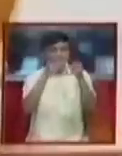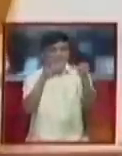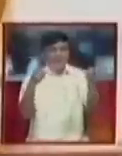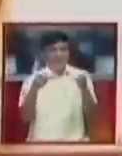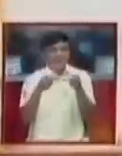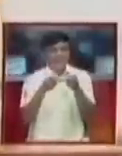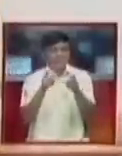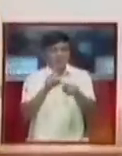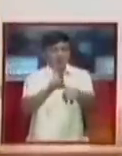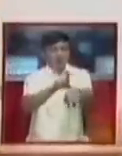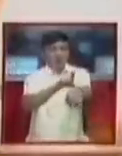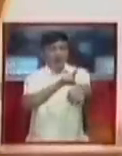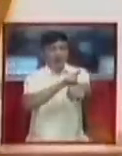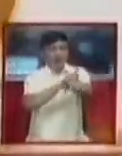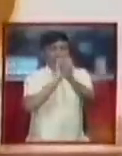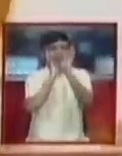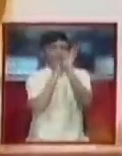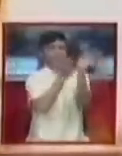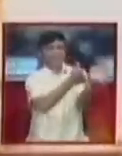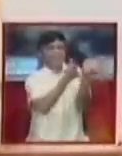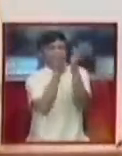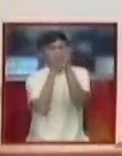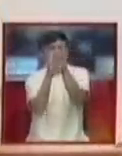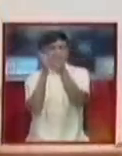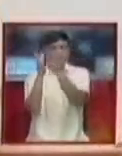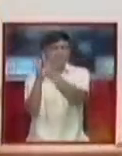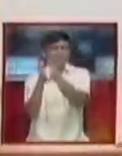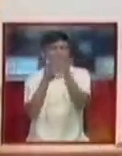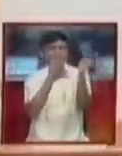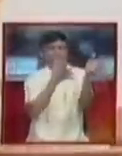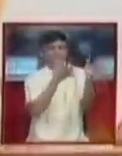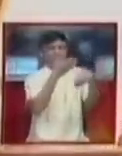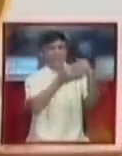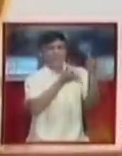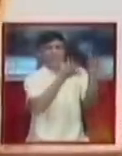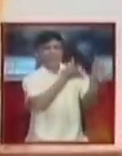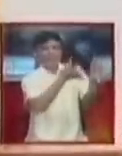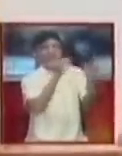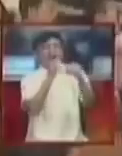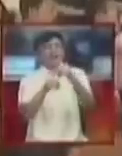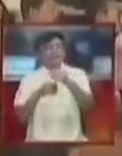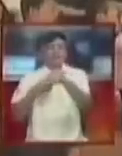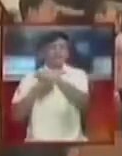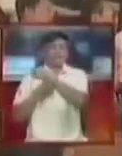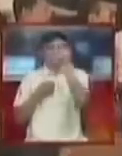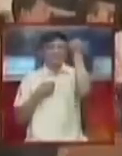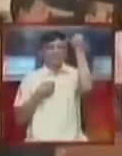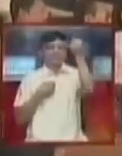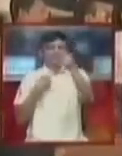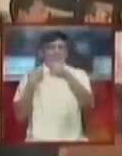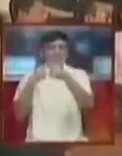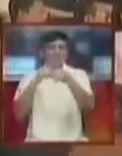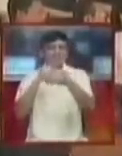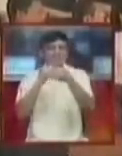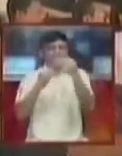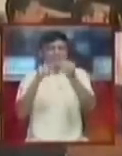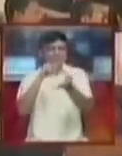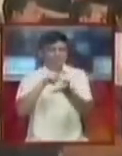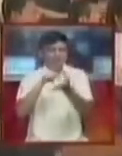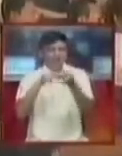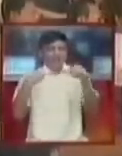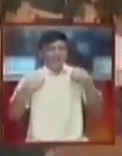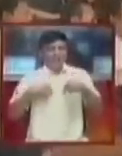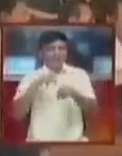Sa mga lugar na matagal nang naiwan sa laylayan ng lipunan. Ipinadala po natin ang ating mga health professional